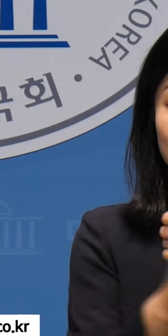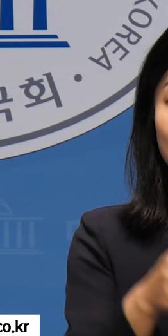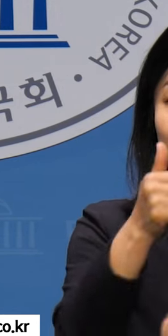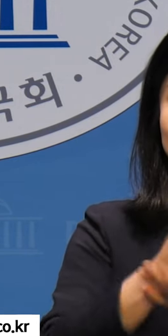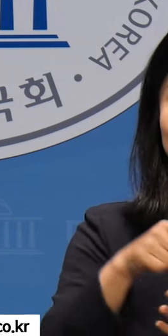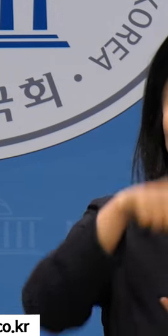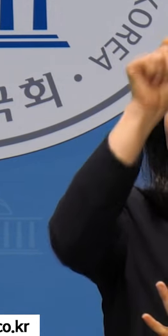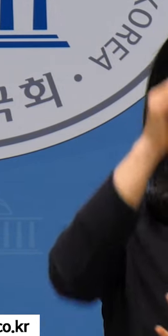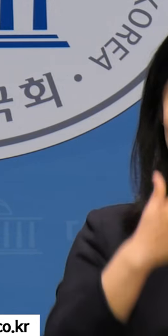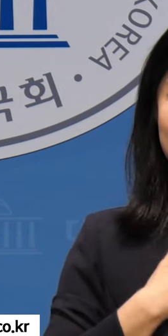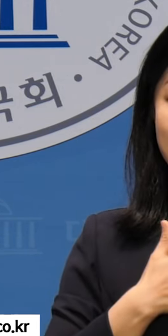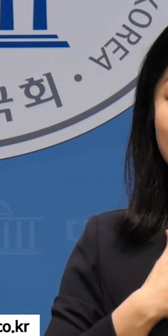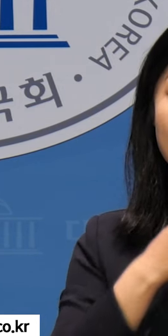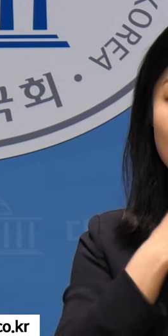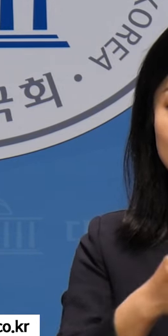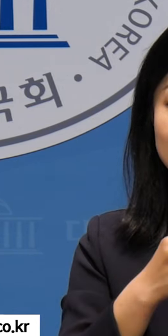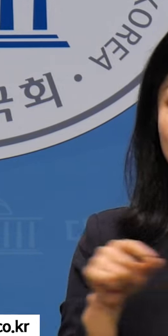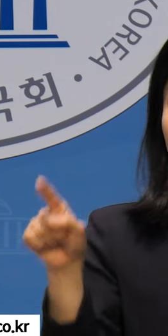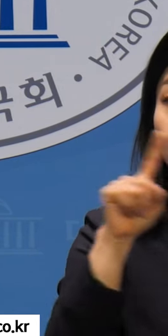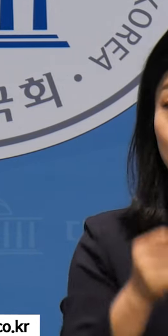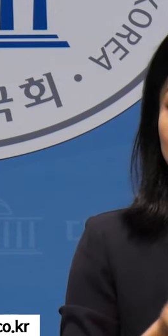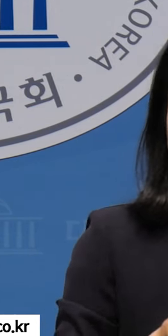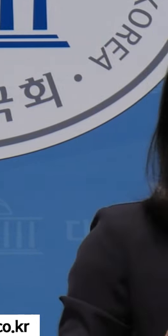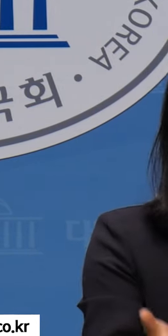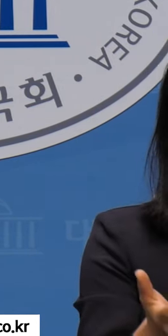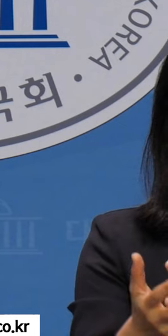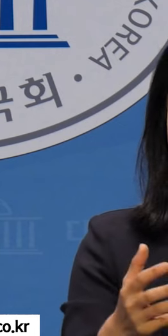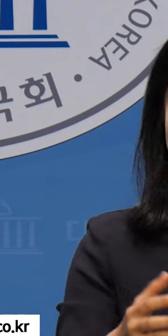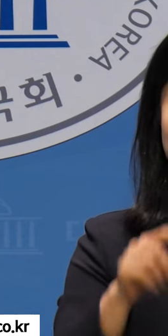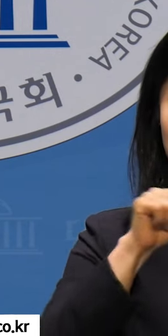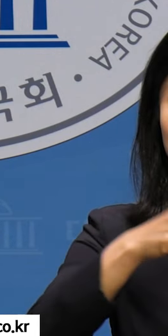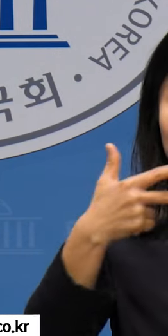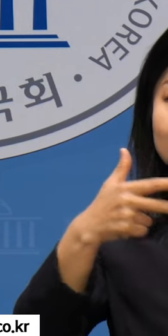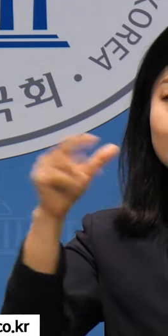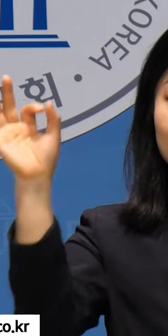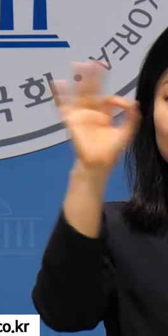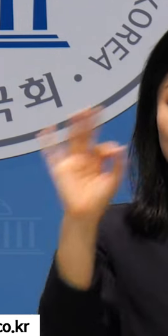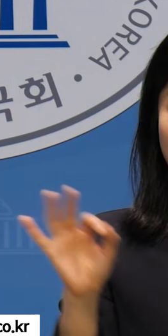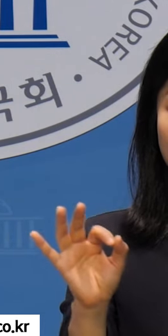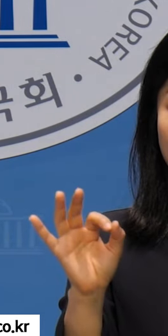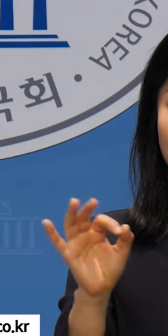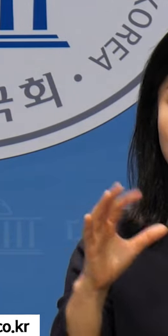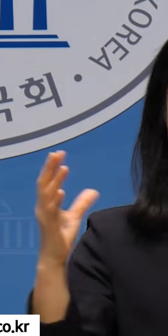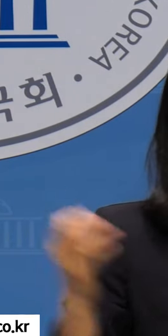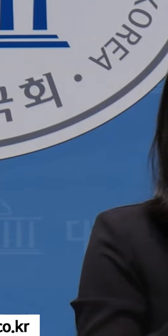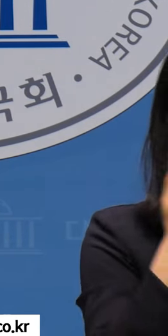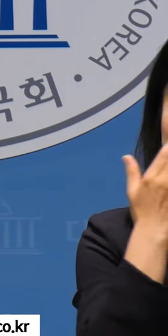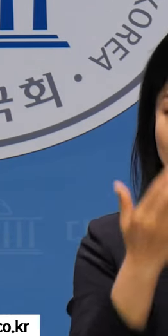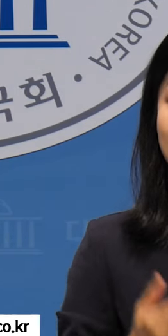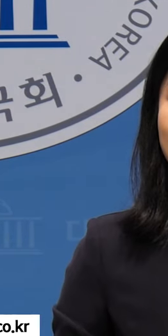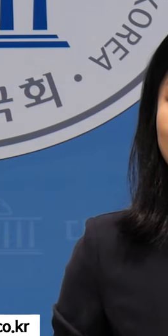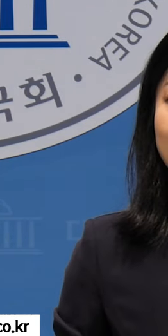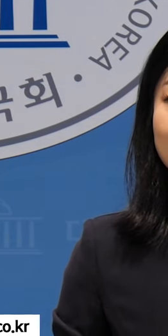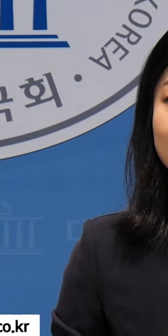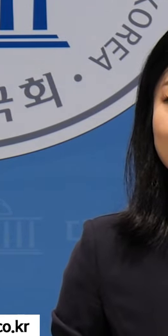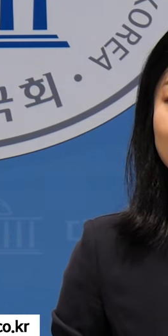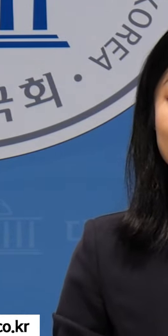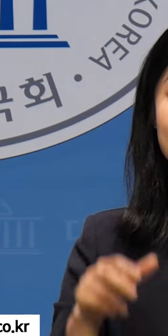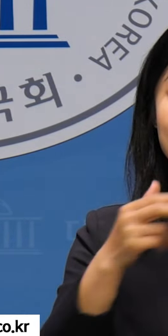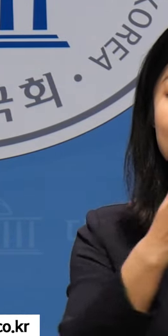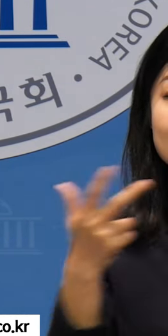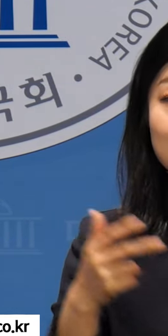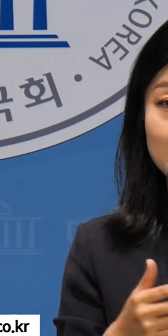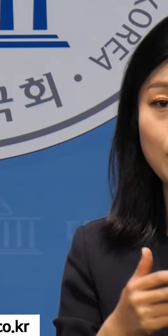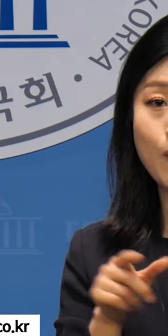당선으로 전국 정당으로 뻗어나가며 그 0.7%를 가져올 수 있습니다.